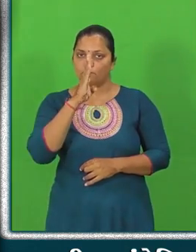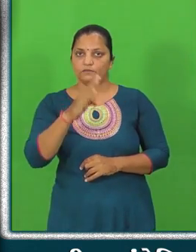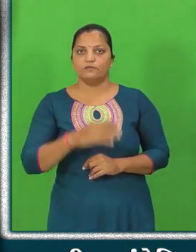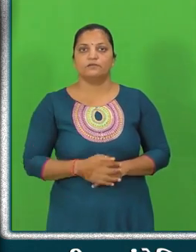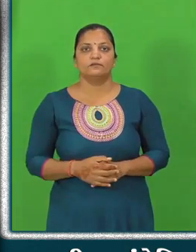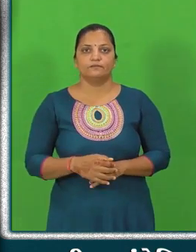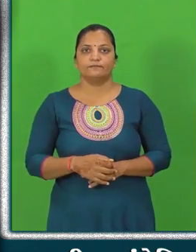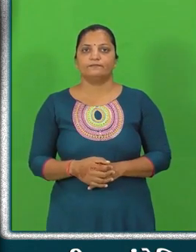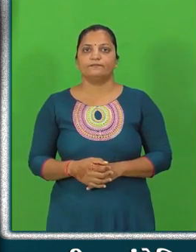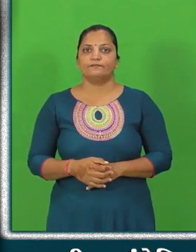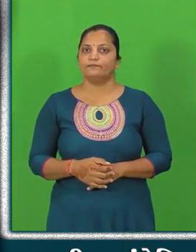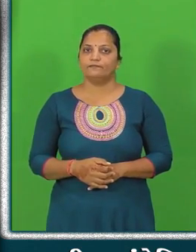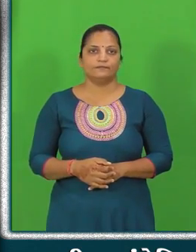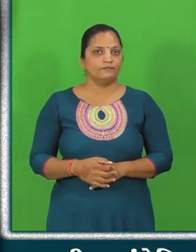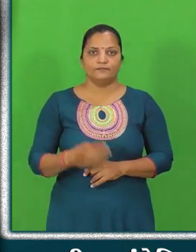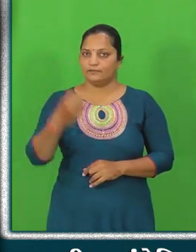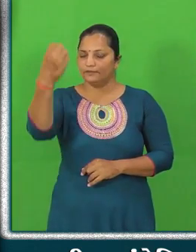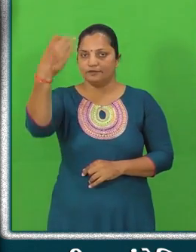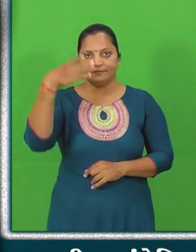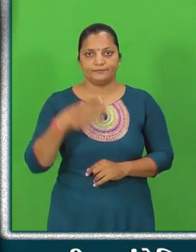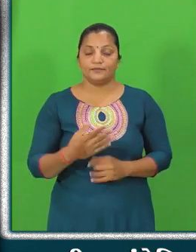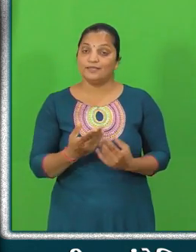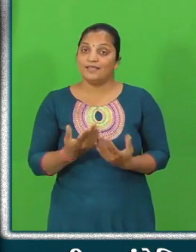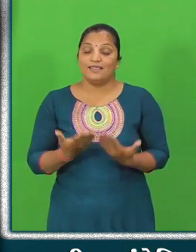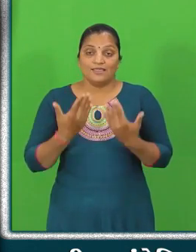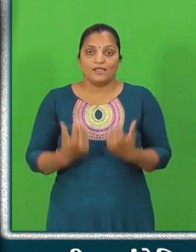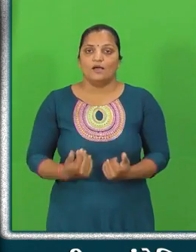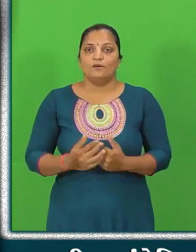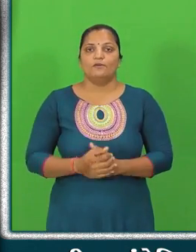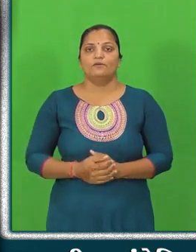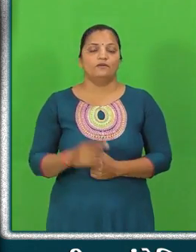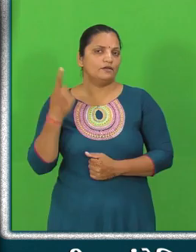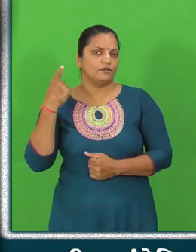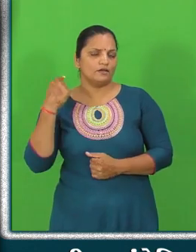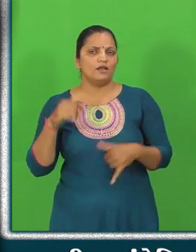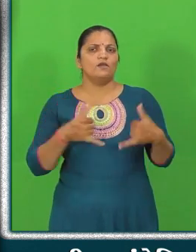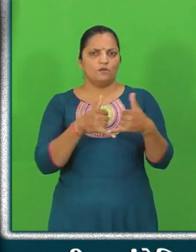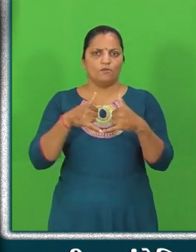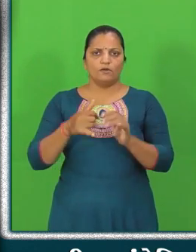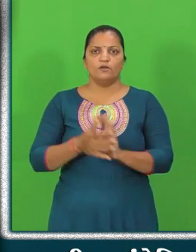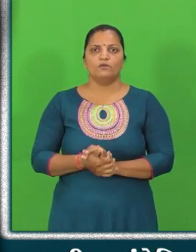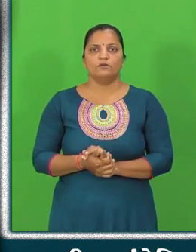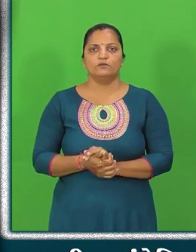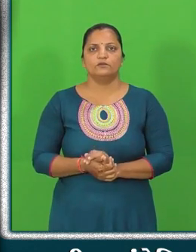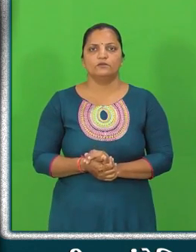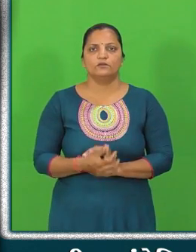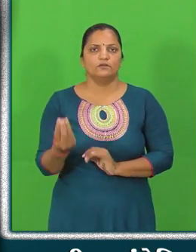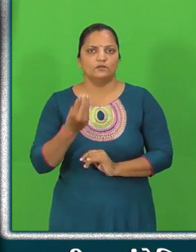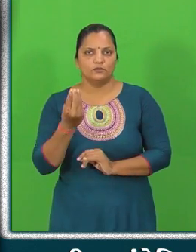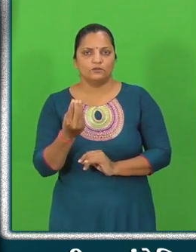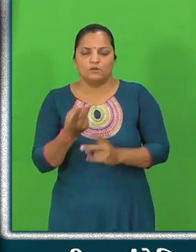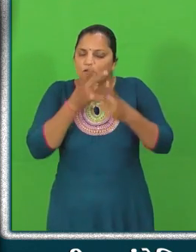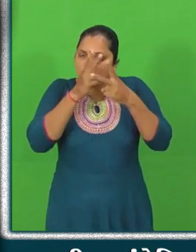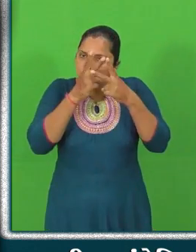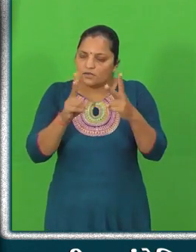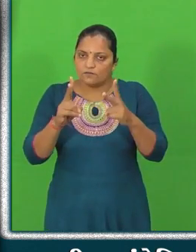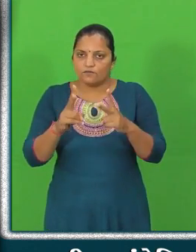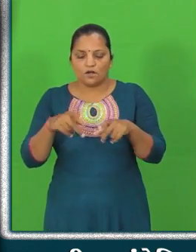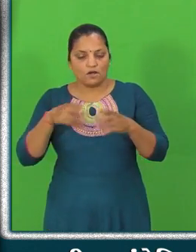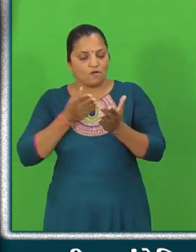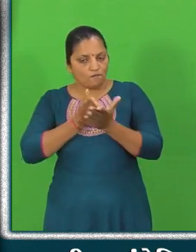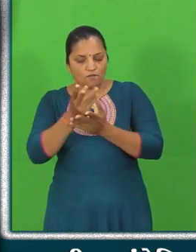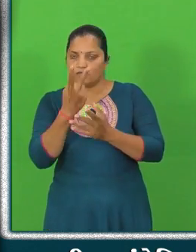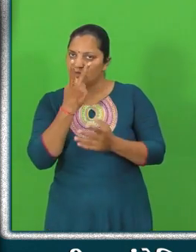અહીંયા તમને લાઇટની અંદર દેખાશે નહીં, કારણ કે ઘણી બધી લાઇટ્સ છે. તો હવે આપણે ગઈકાલનો જે પ્રયોગ છે એ પ્રયોગને થોડાક અલગ રીતે